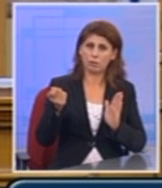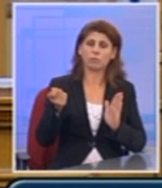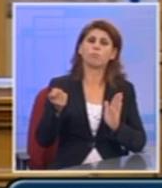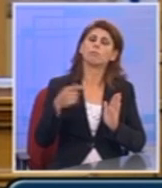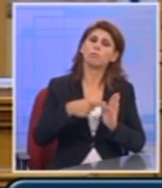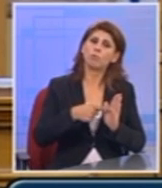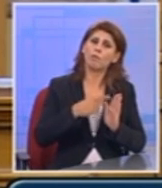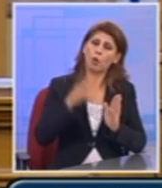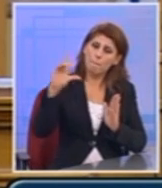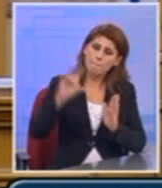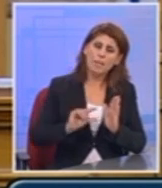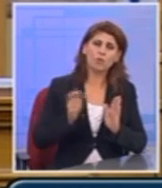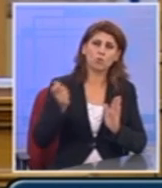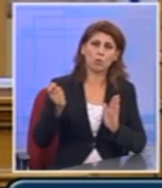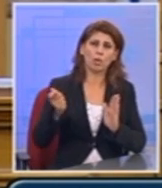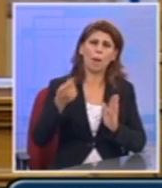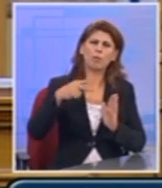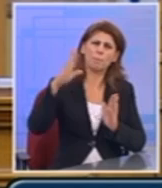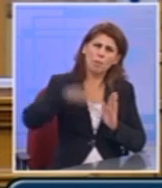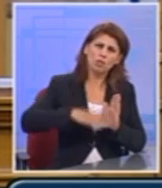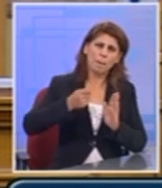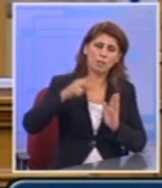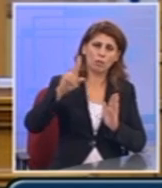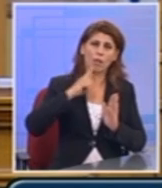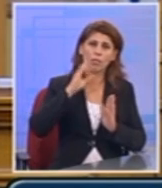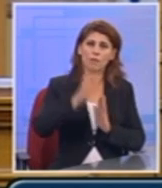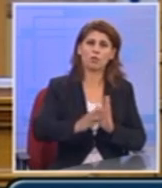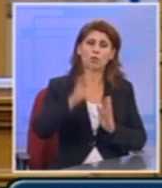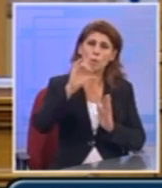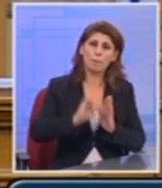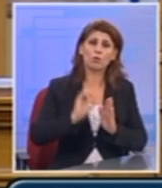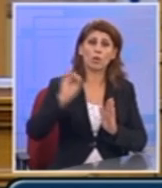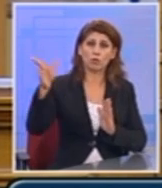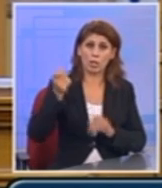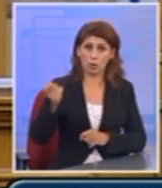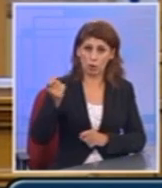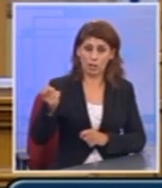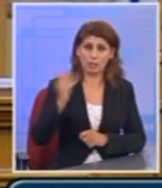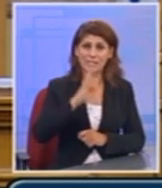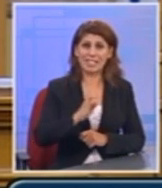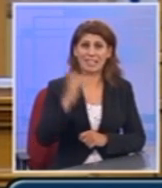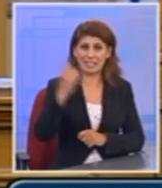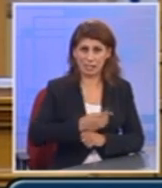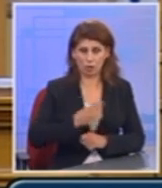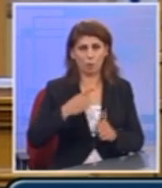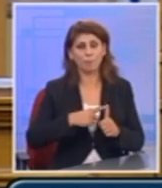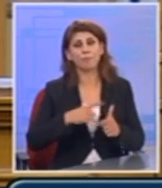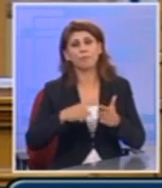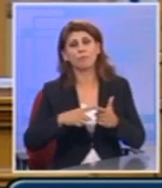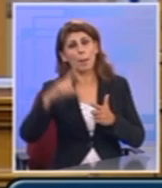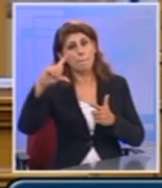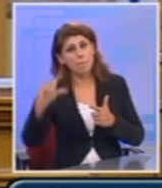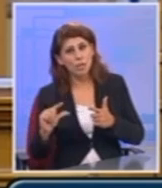θα οδηγούσε σε μείωση του εξωτερικού χρέους κατά 40% και κυρίως